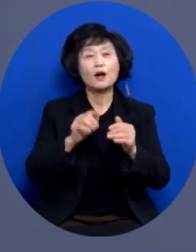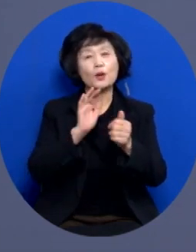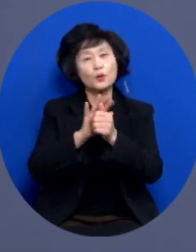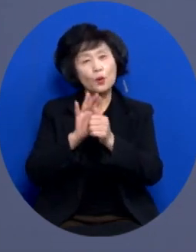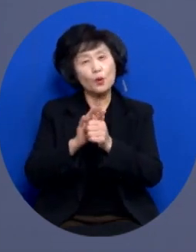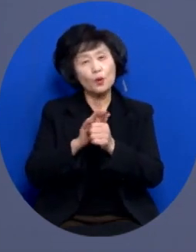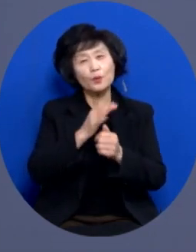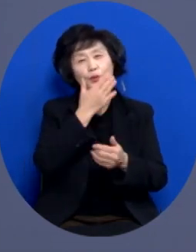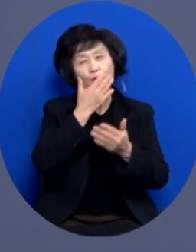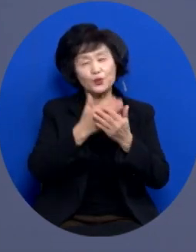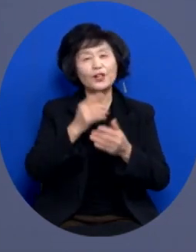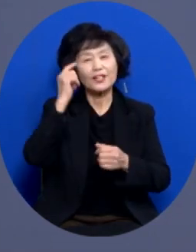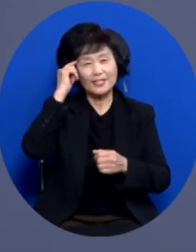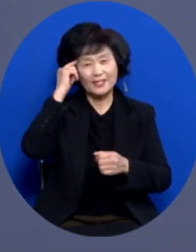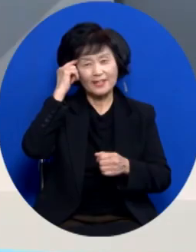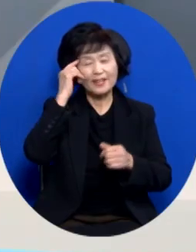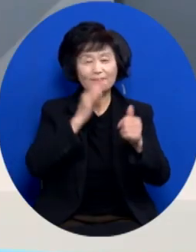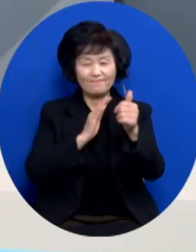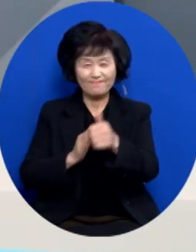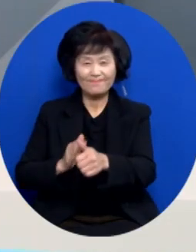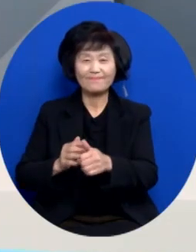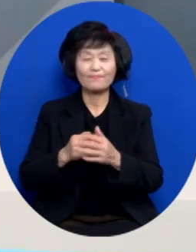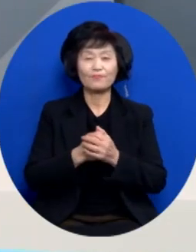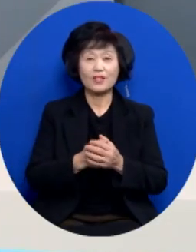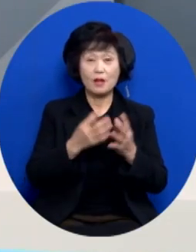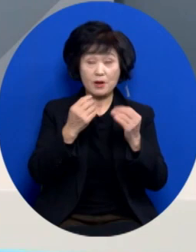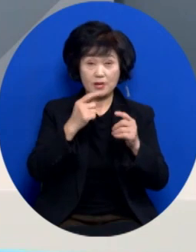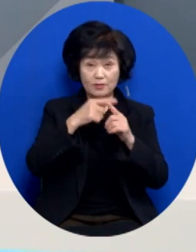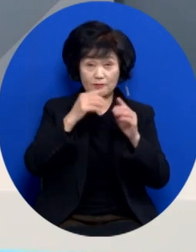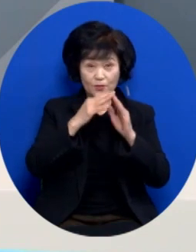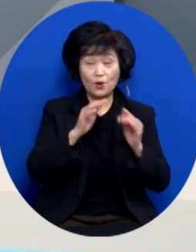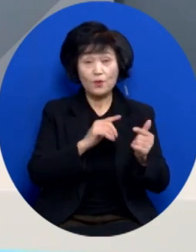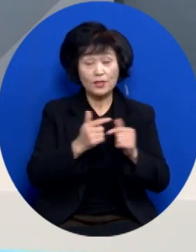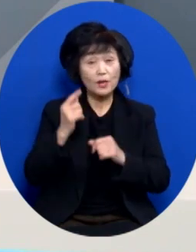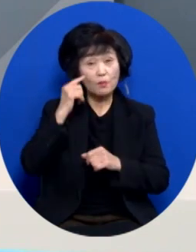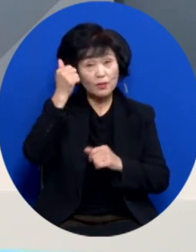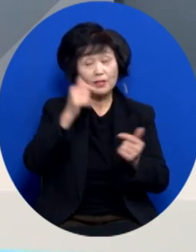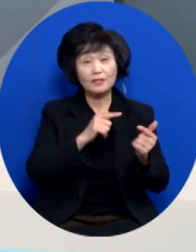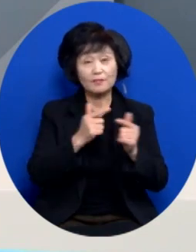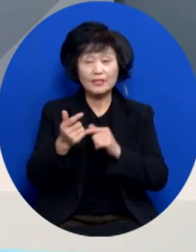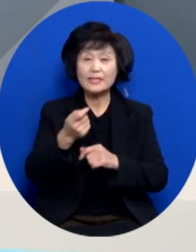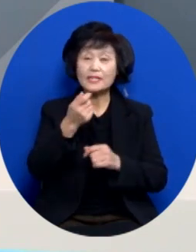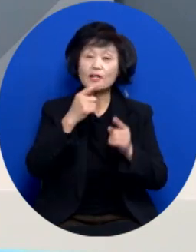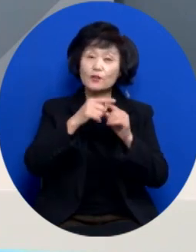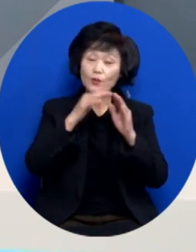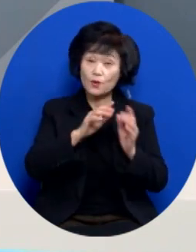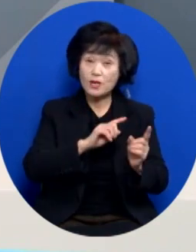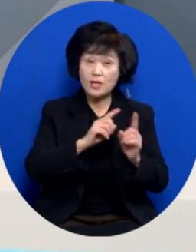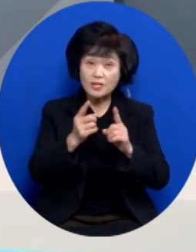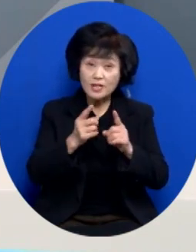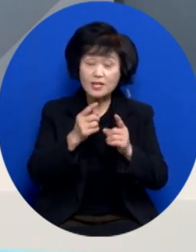그렇게 하기를 부탁합니다. 네, 많은 교회들과 또 목회자들이 작은 교회 살리기 운동에